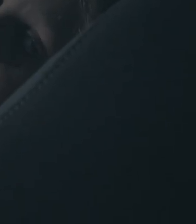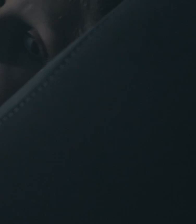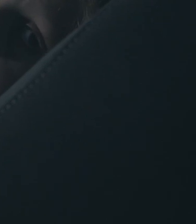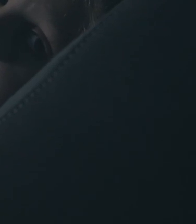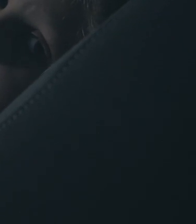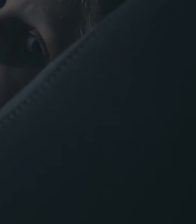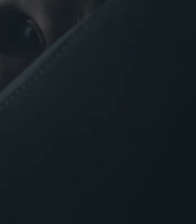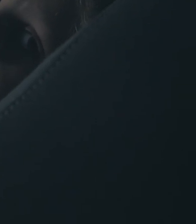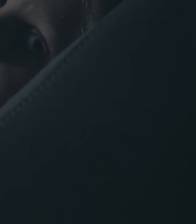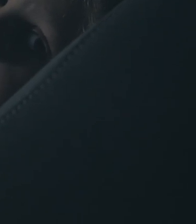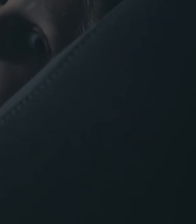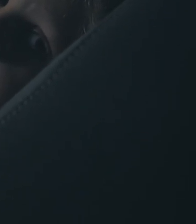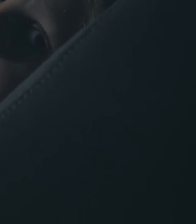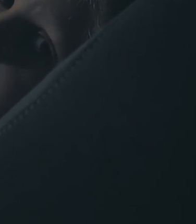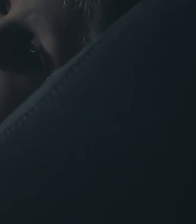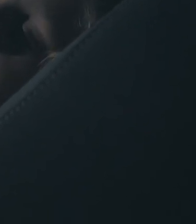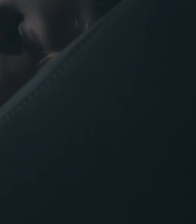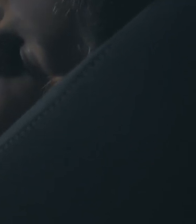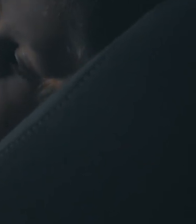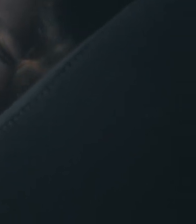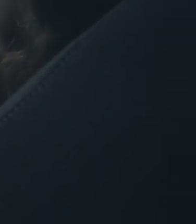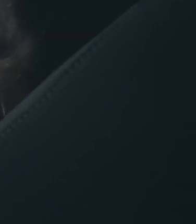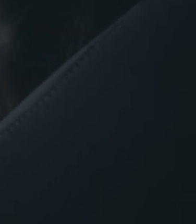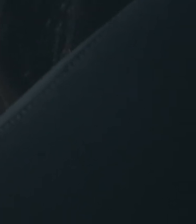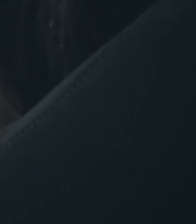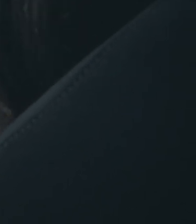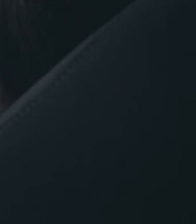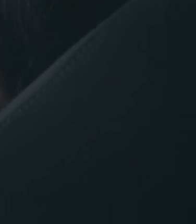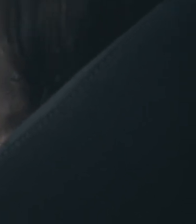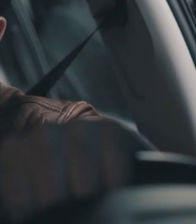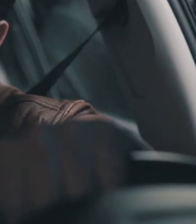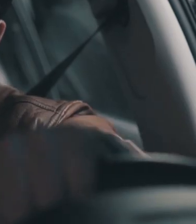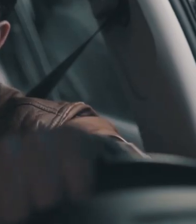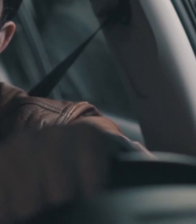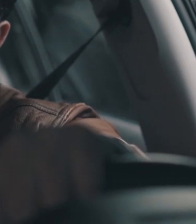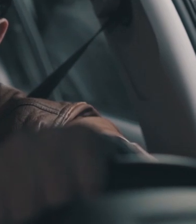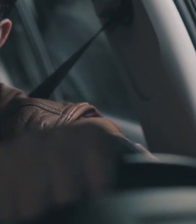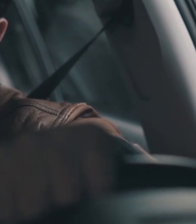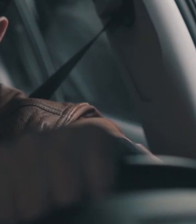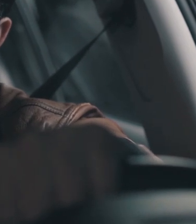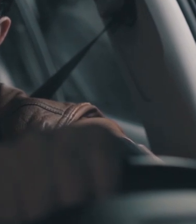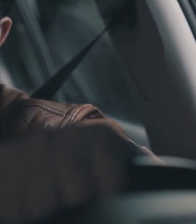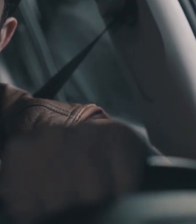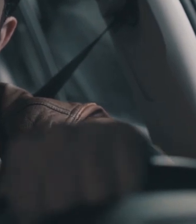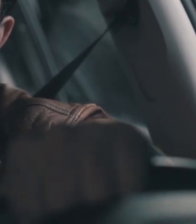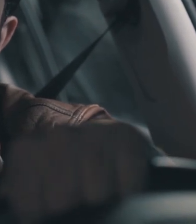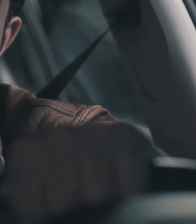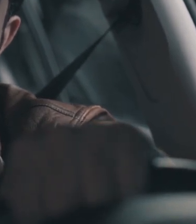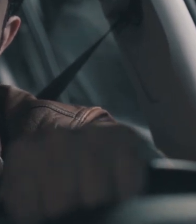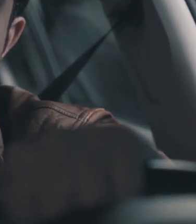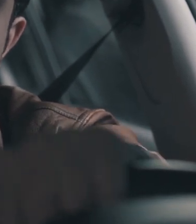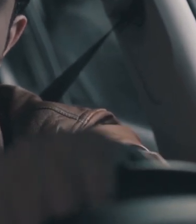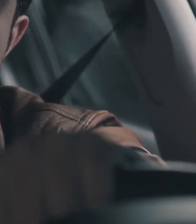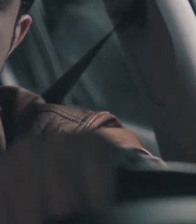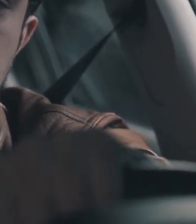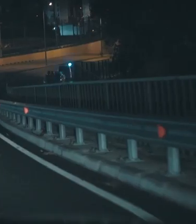Arka koltuktaki adam Nilüfer'e bakıyor. Nilüfer mahmur gözlerini önüne çevirdi. Abisinin esmer yüzüne vuran polis arabalarının ışıklarıyla gülüşü